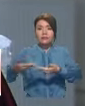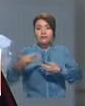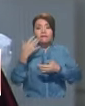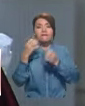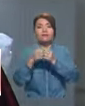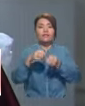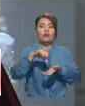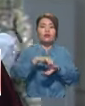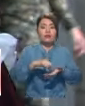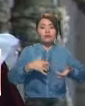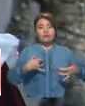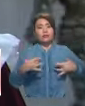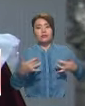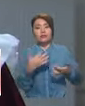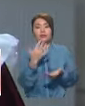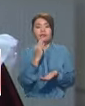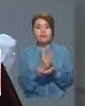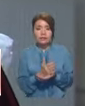выступаем.